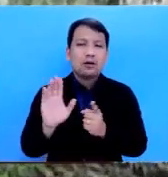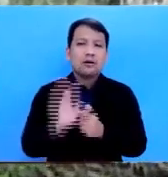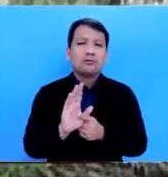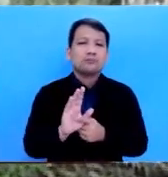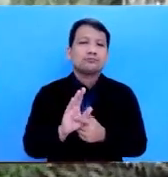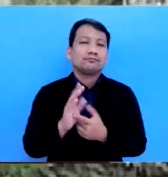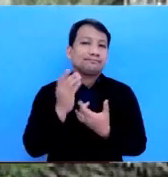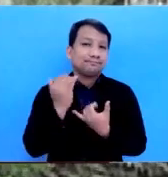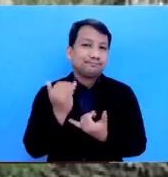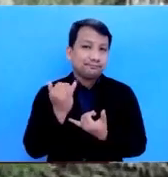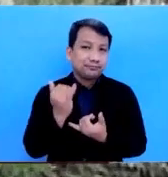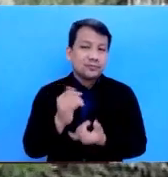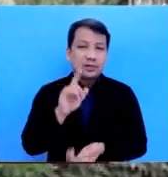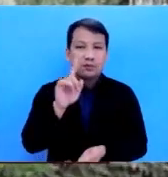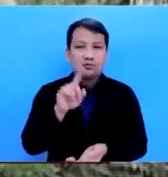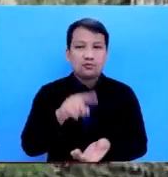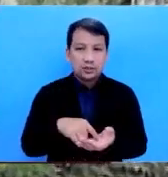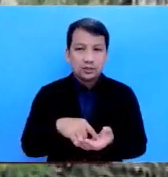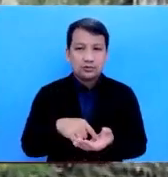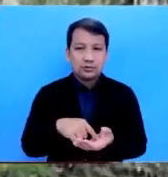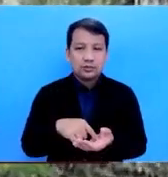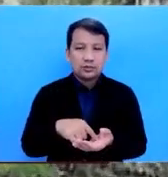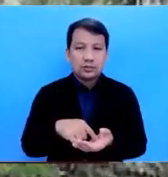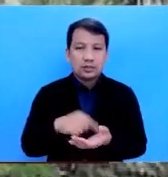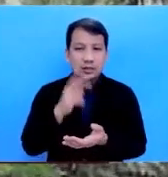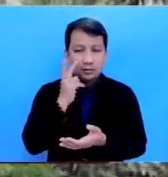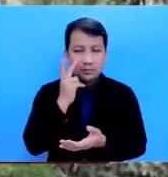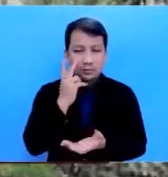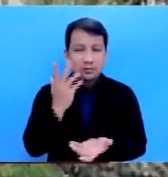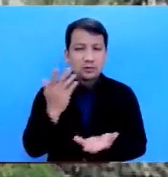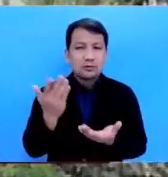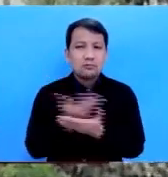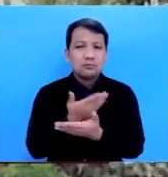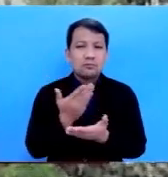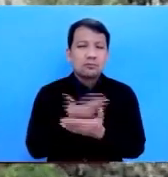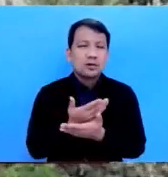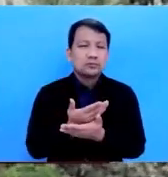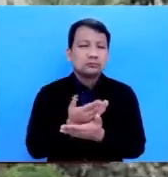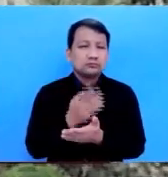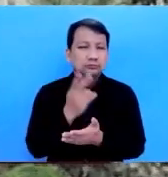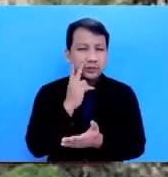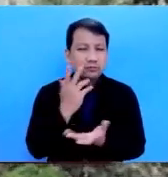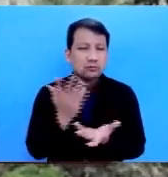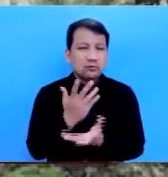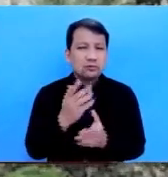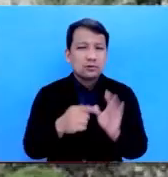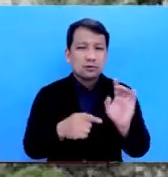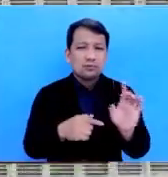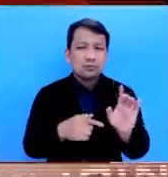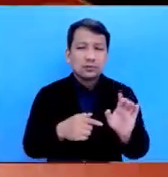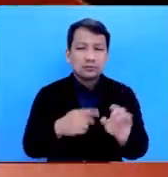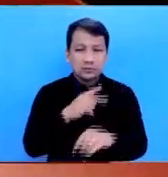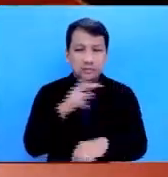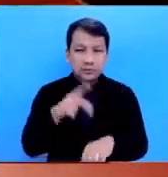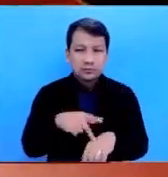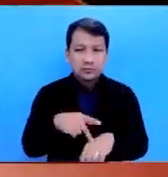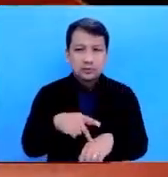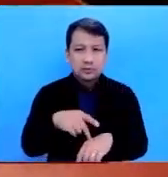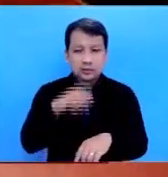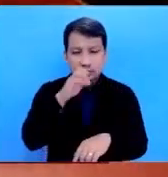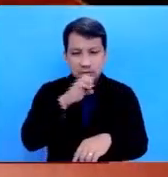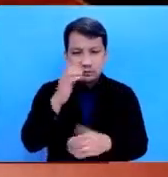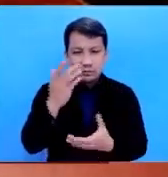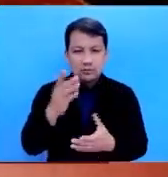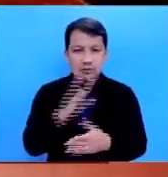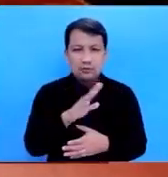ngayon, 1,000 peso bill pa lamang ang may bagong edisyon kung saan tampok ang Philippine Eagle. Ang